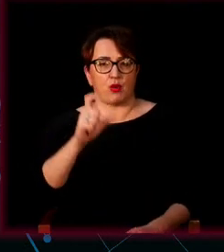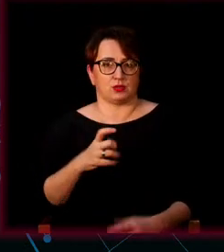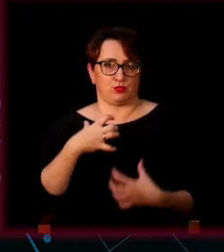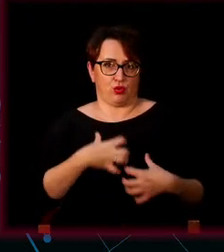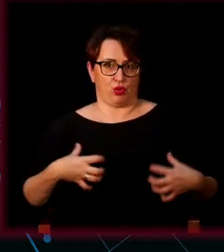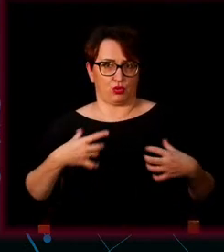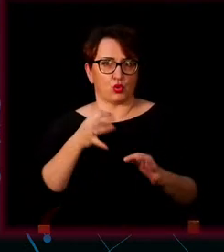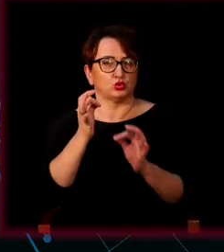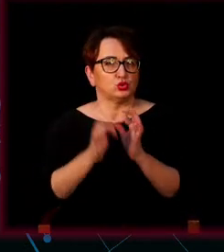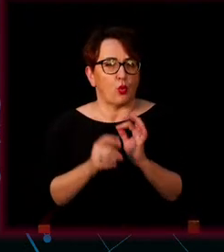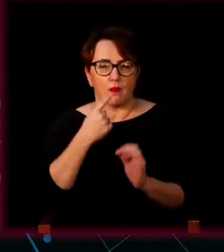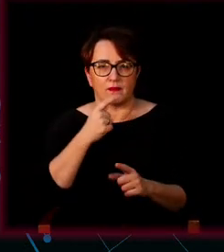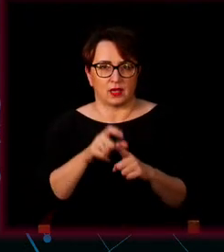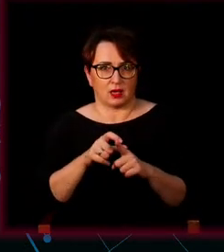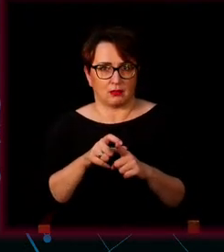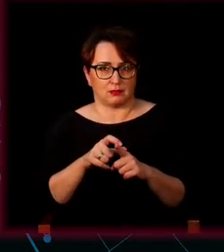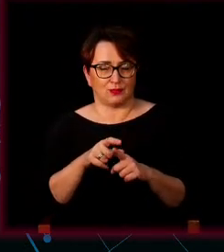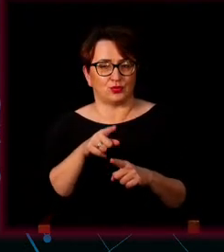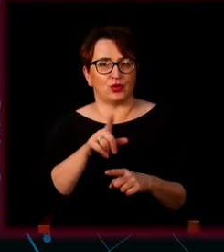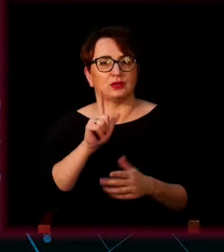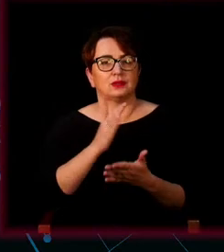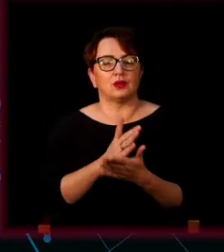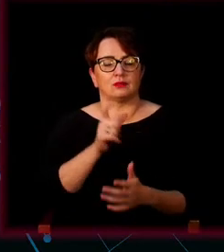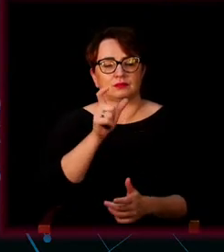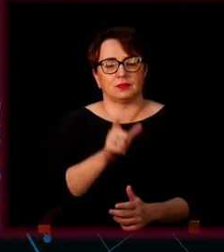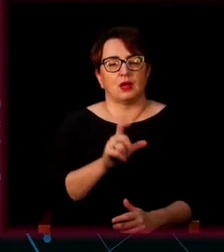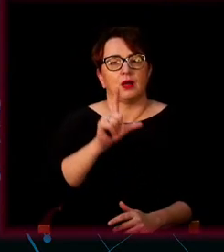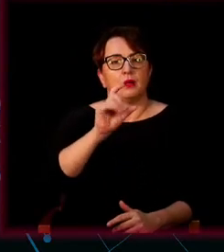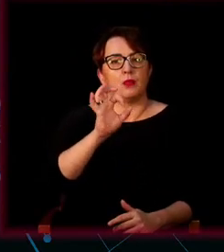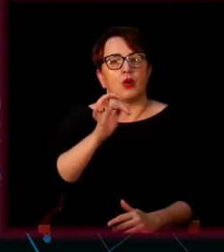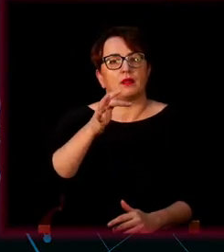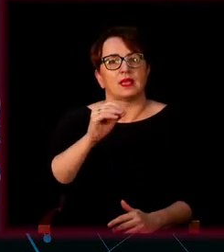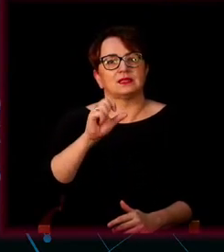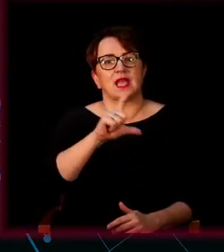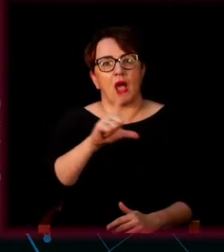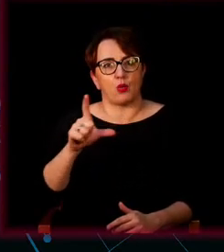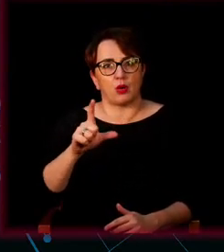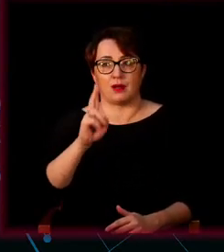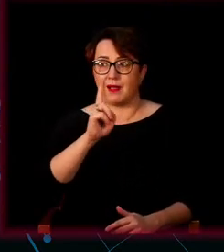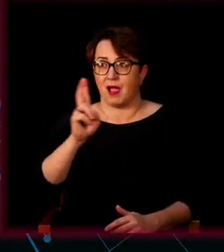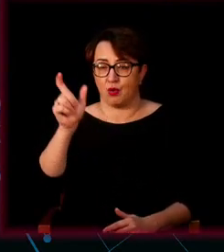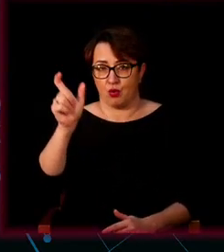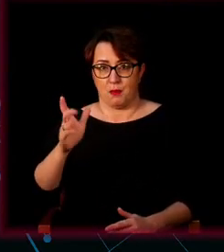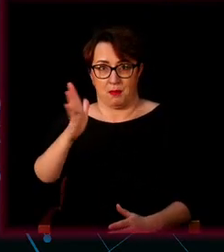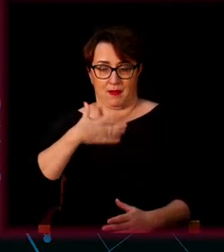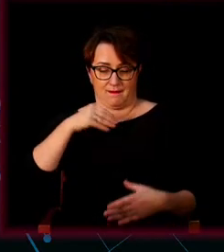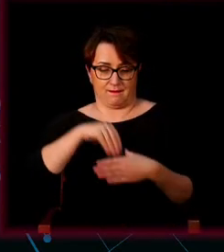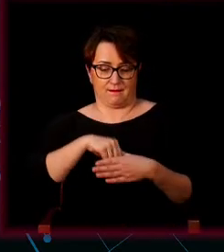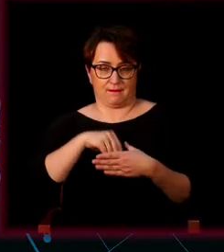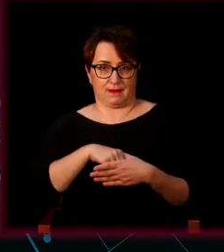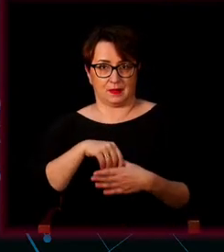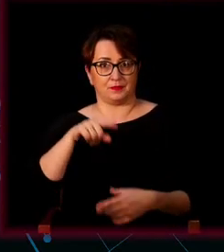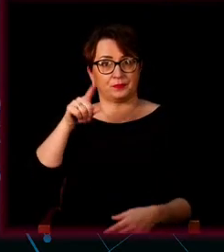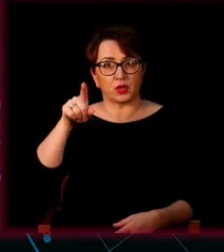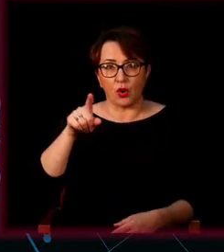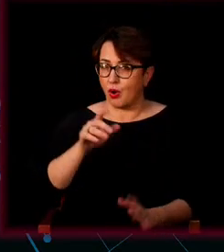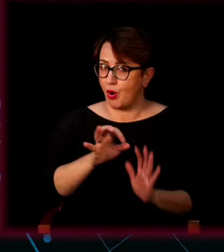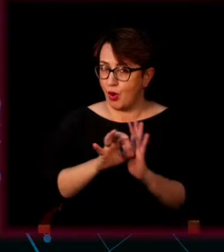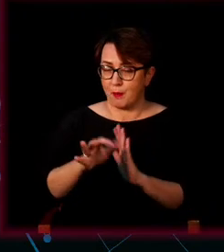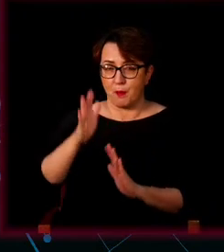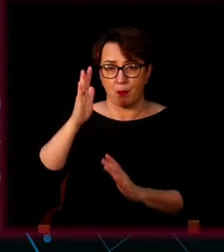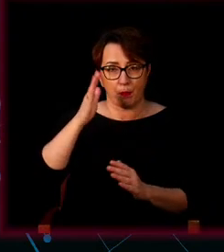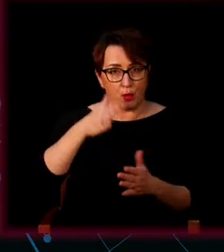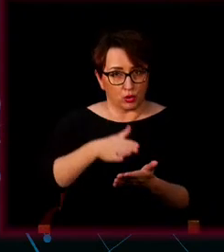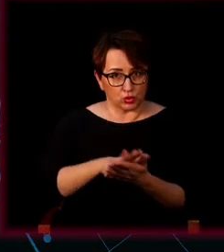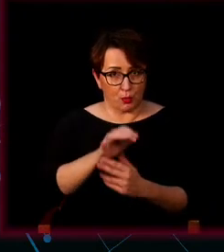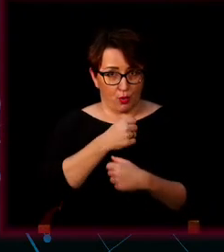istnieje dosłownie, będąc zaledwie potencjałem, który nosi w sobie każdy Getyńczyk. I to jest wiedza, którą Genli zdaje się posiadać od początku i